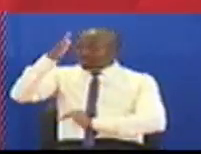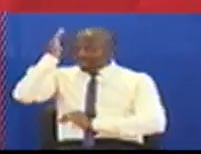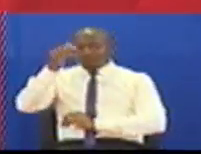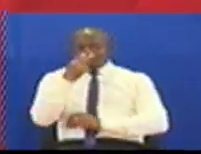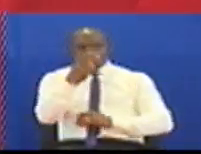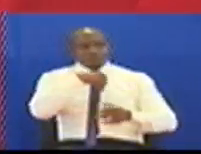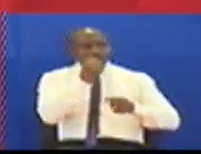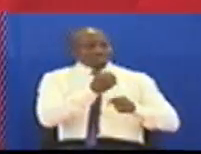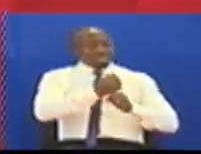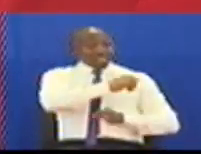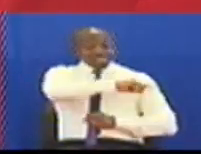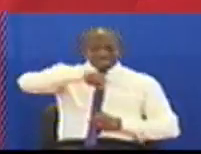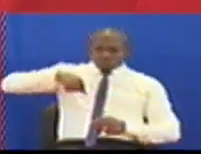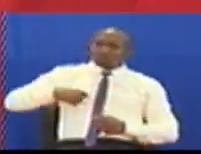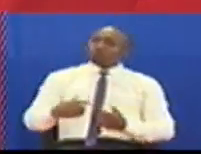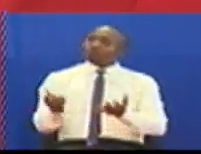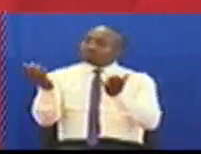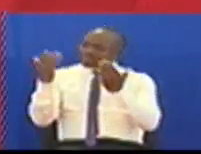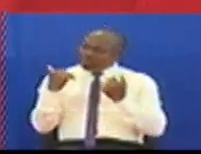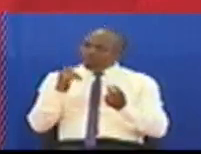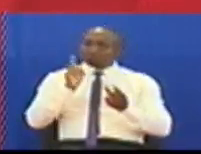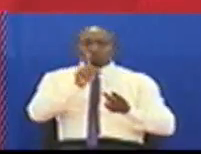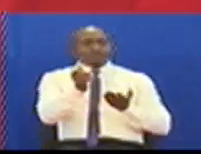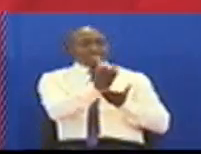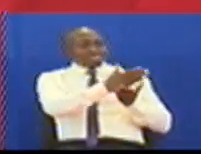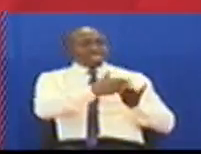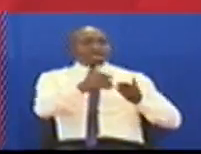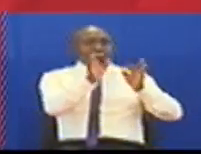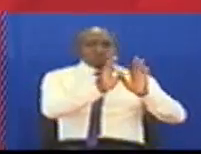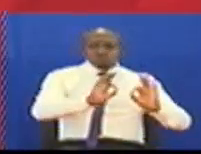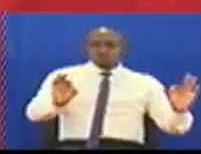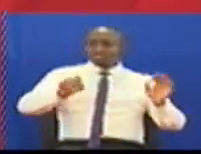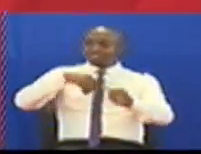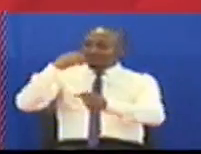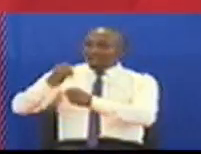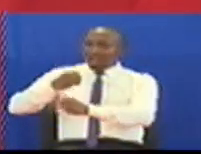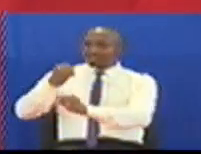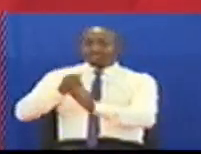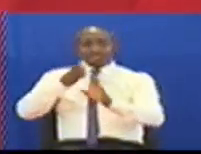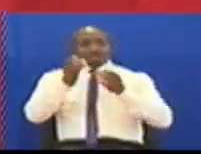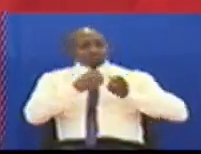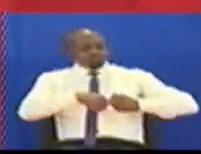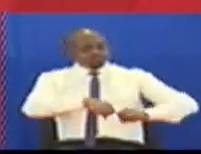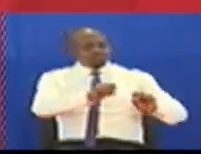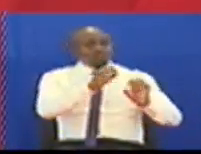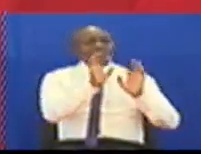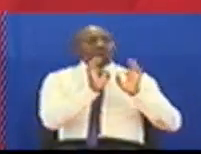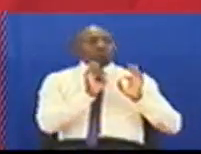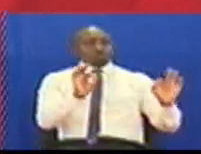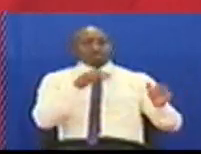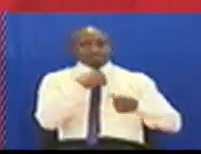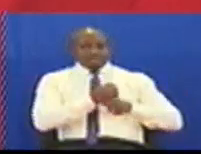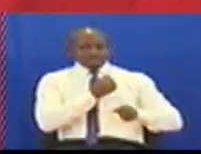watumishi wetu wanatakiwa sasa kuwa na sehemu nzuri ya kufanyia kazi ili waweze kufanya kazi zao kwa ufanisi